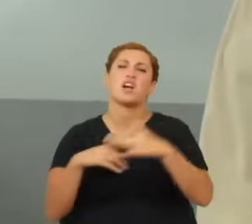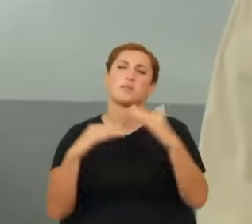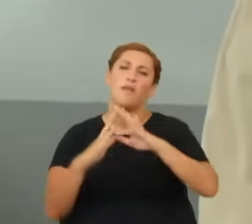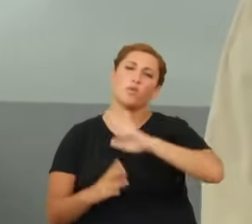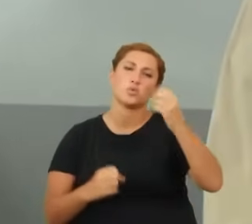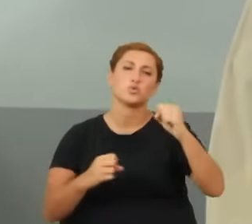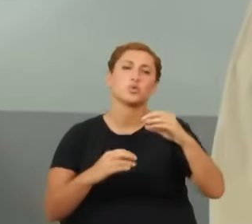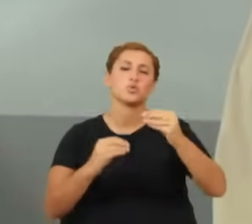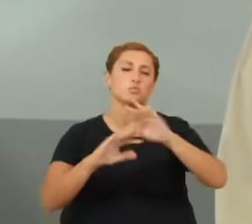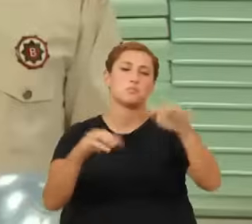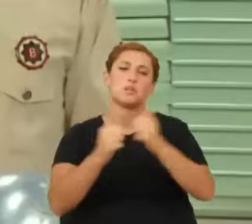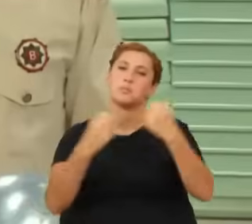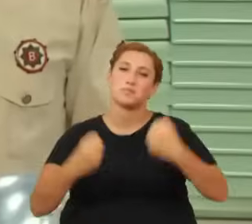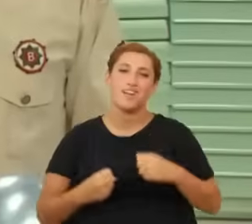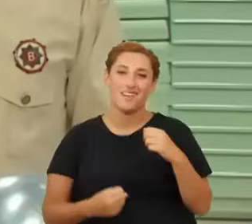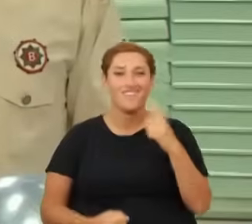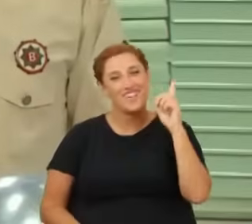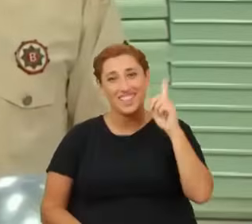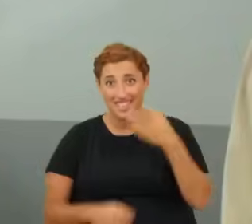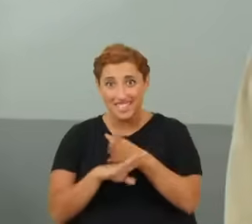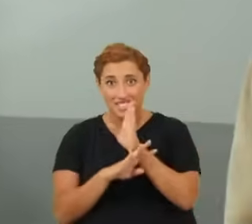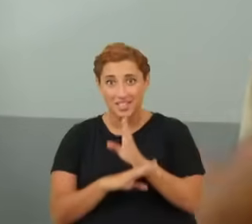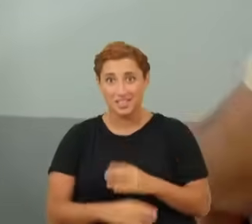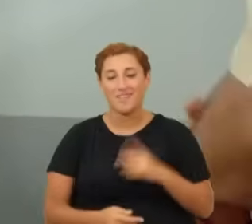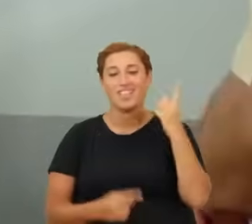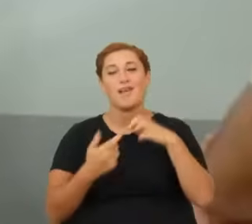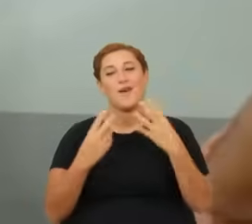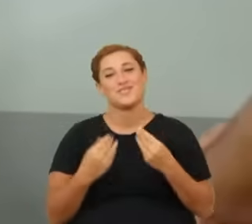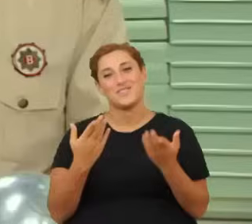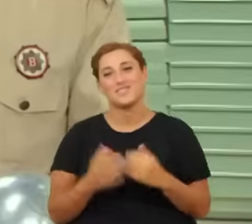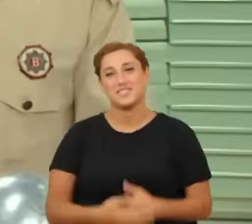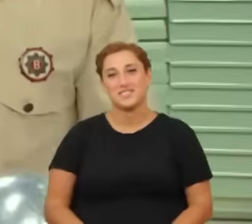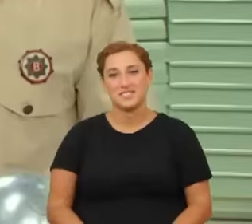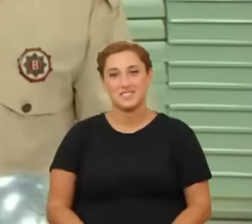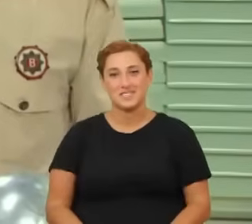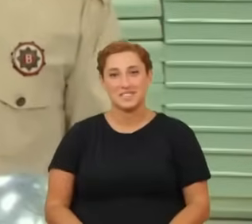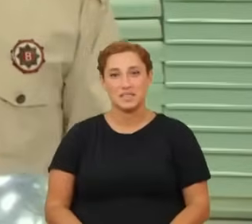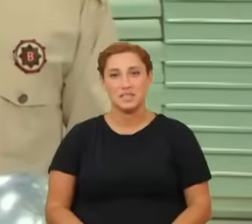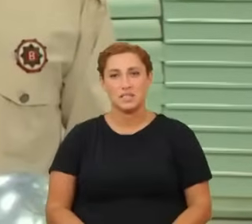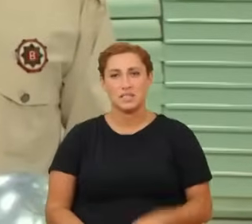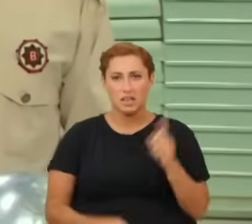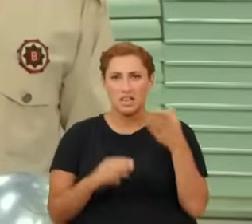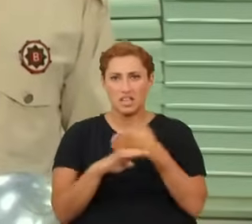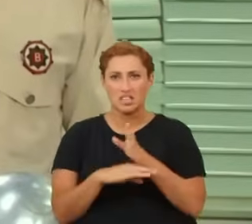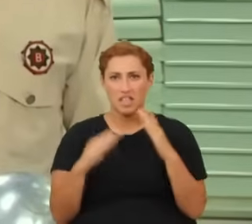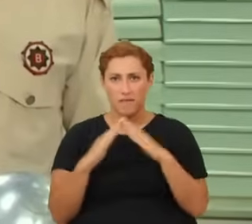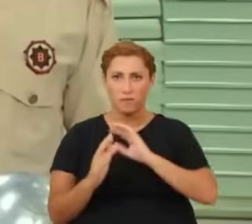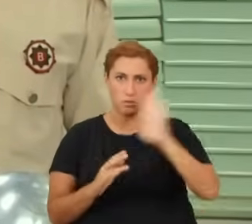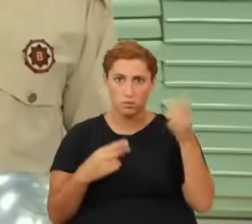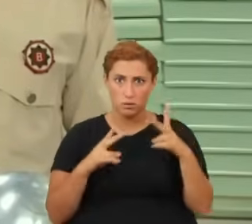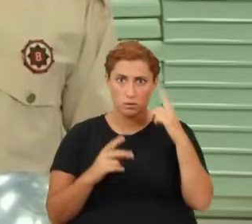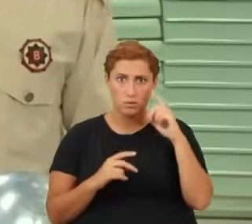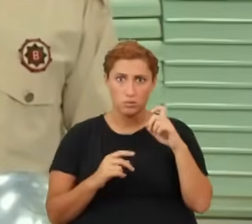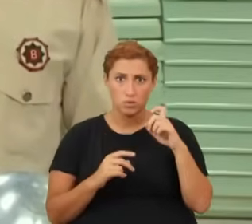eve götürürsün, çoluk çocuk binersin işte. Allah'ın seni hak etler mi? Allah razı olsun sizden ya. Yani hakikaten eve götürebilir